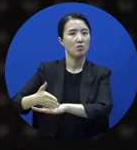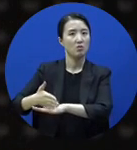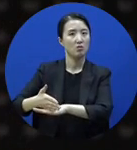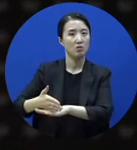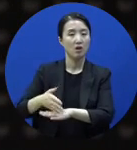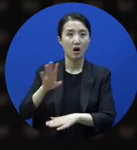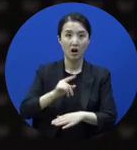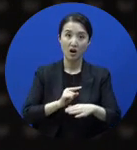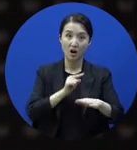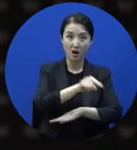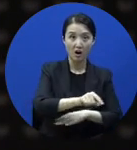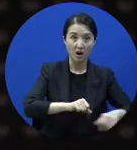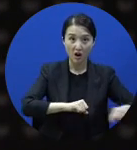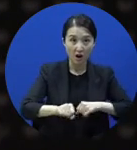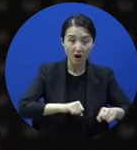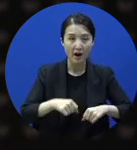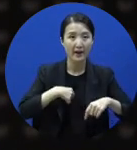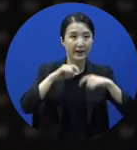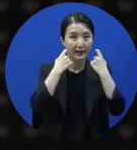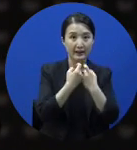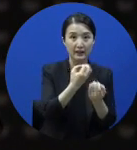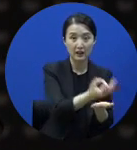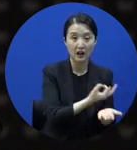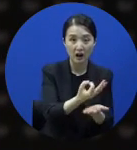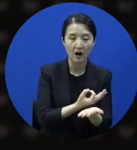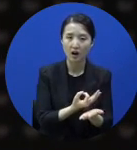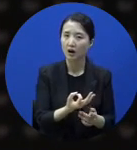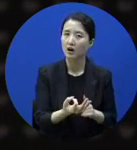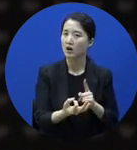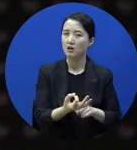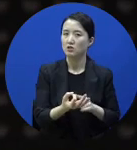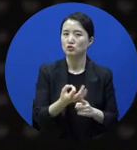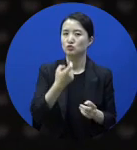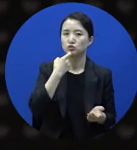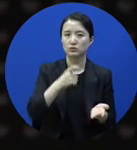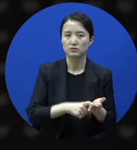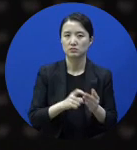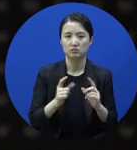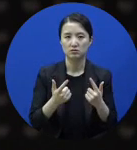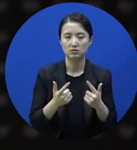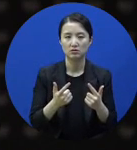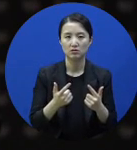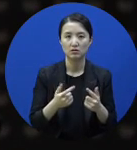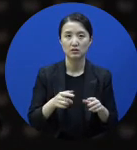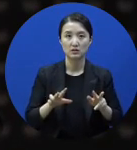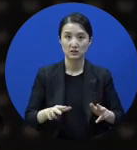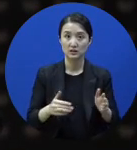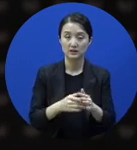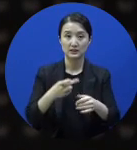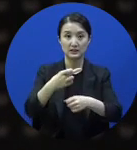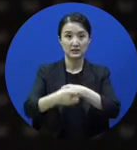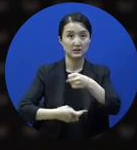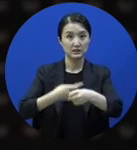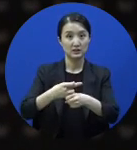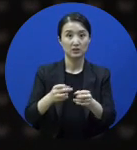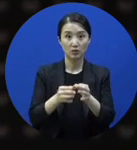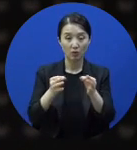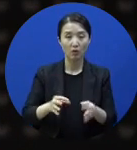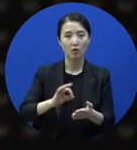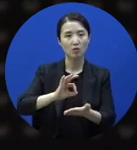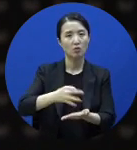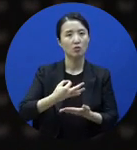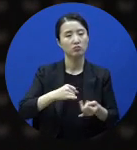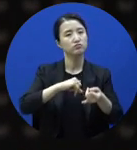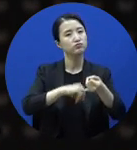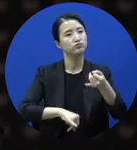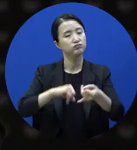땐 어떻게 월급을 갖다 줘야 되느냐, 그런 또 고민들이 좀 많았는데, 제가 12년째 생활을 하고 있지만 아직 한 번도 월급을 이제 늦게 갖다 준 적이 없을